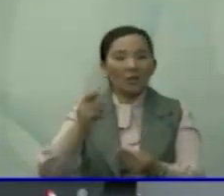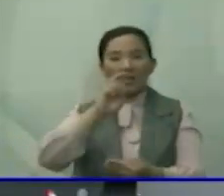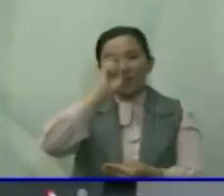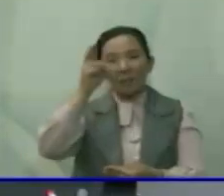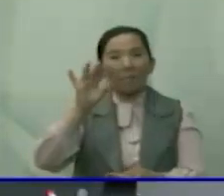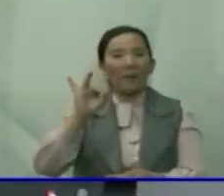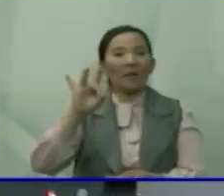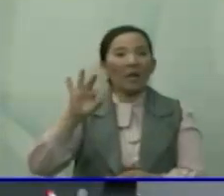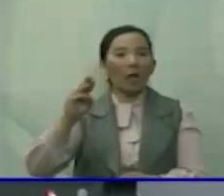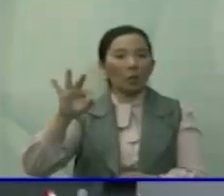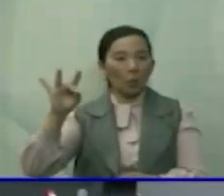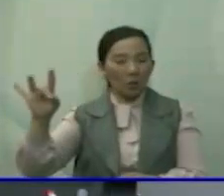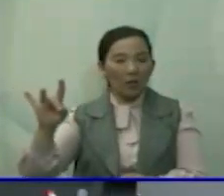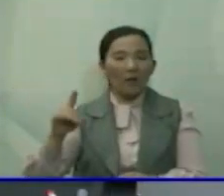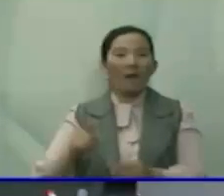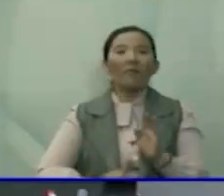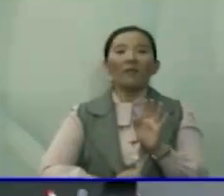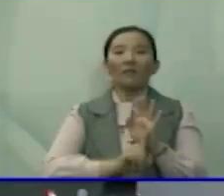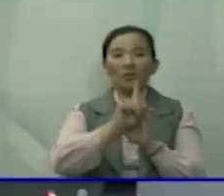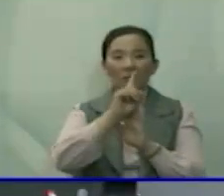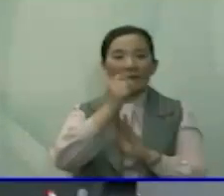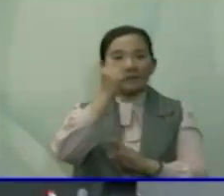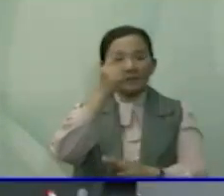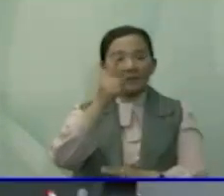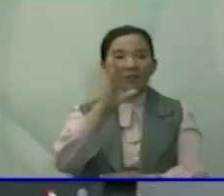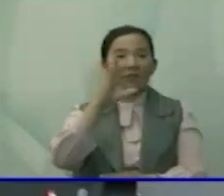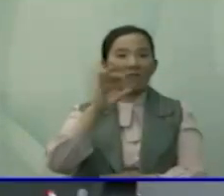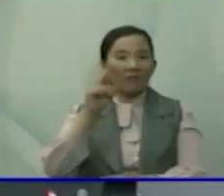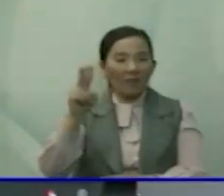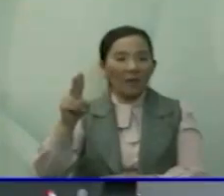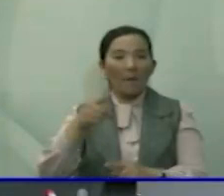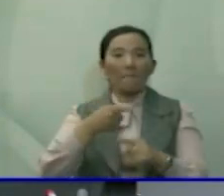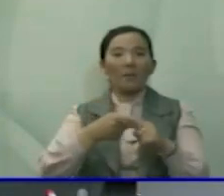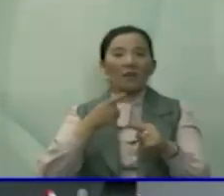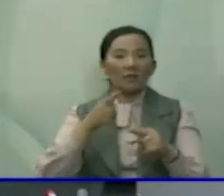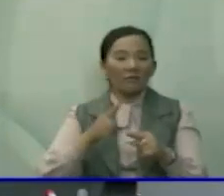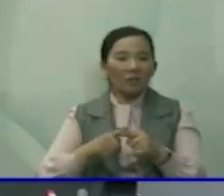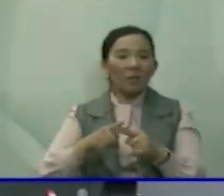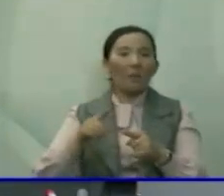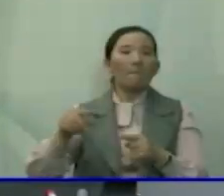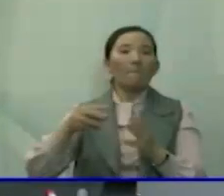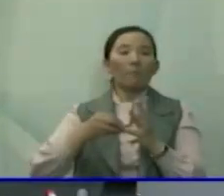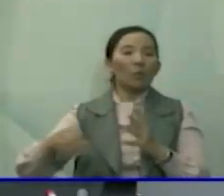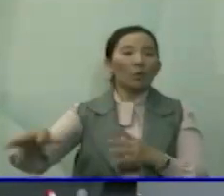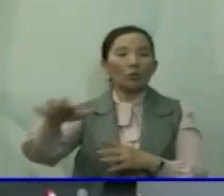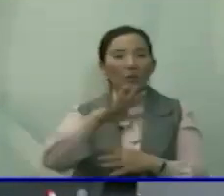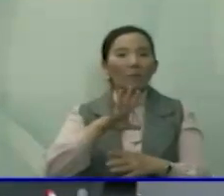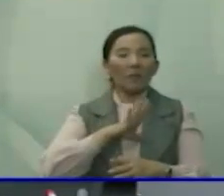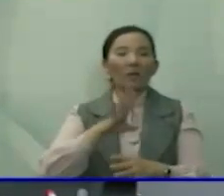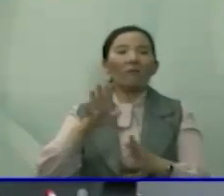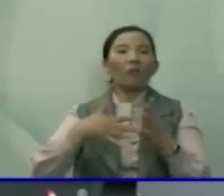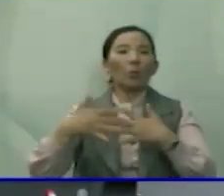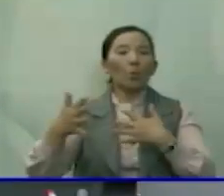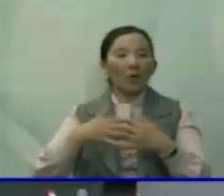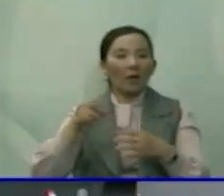к начал 11 века половина посевных площадей были в руках феодалов